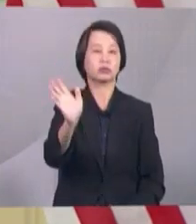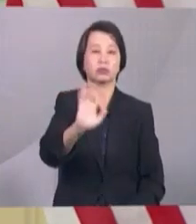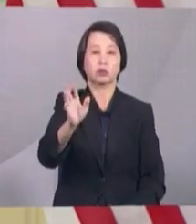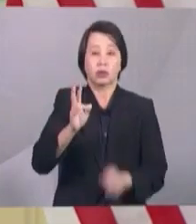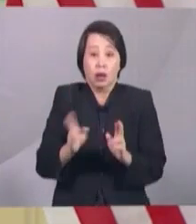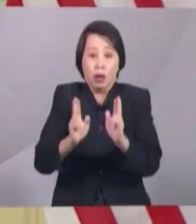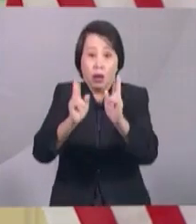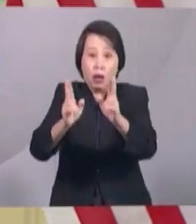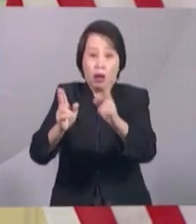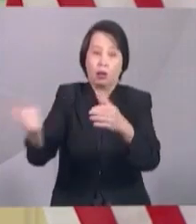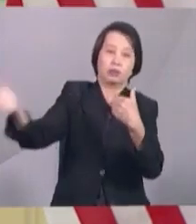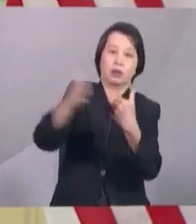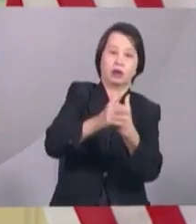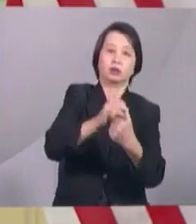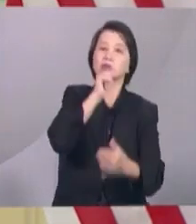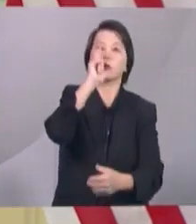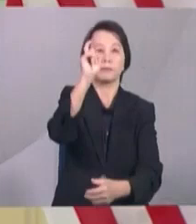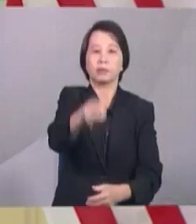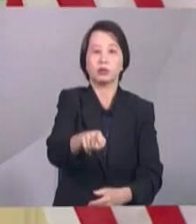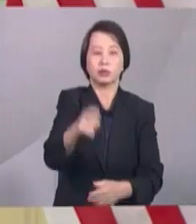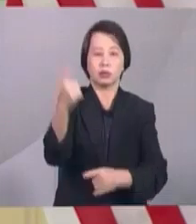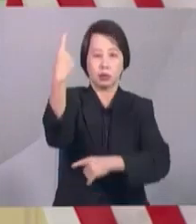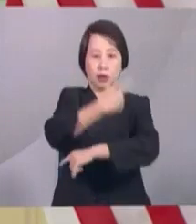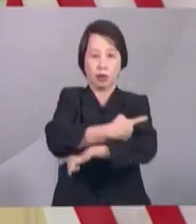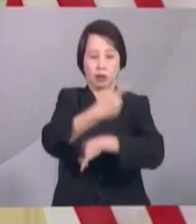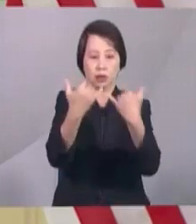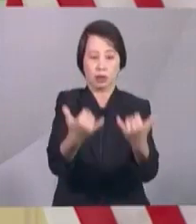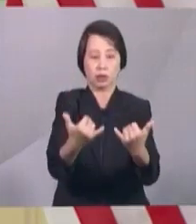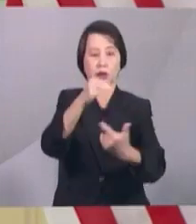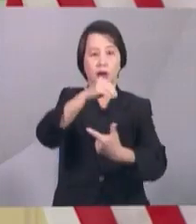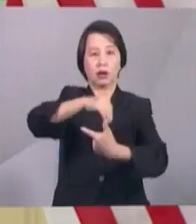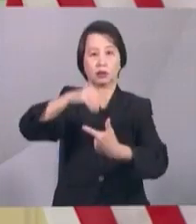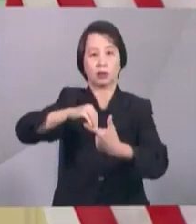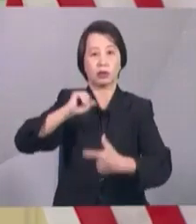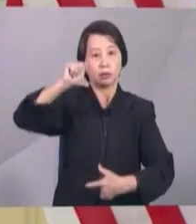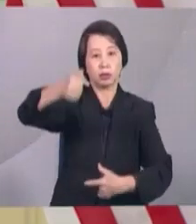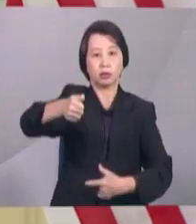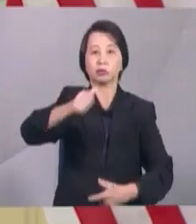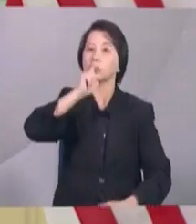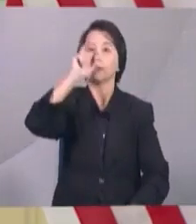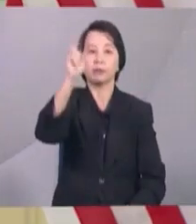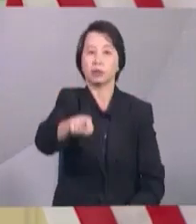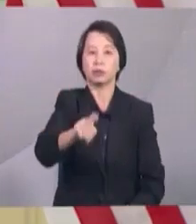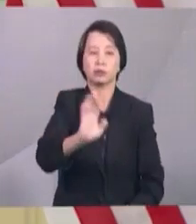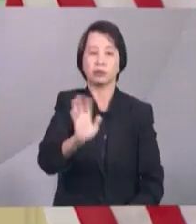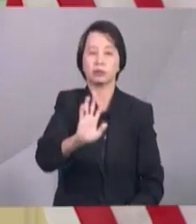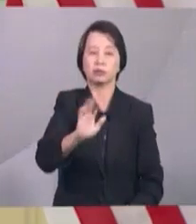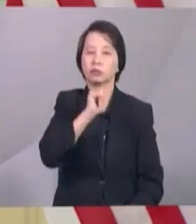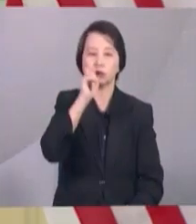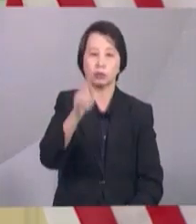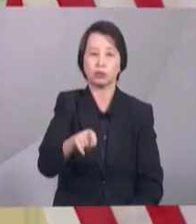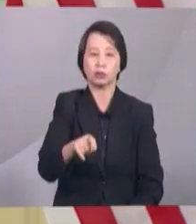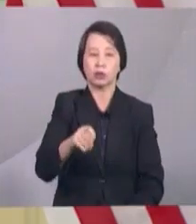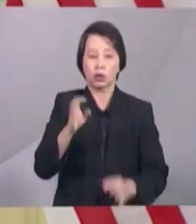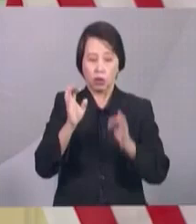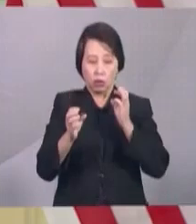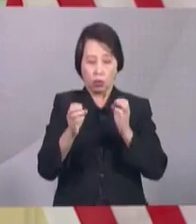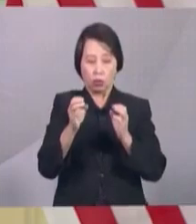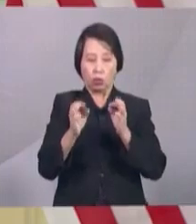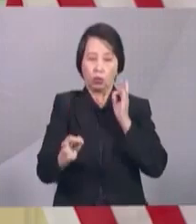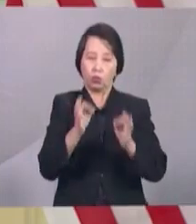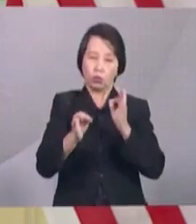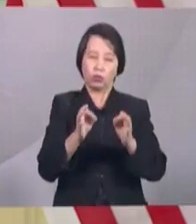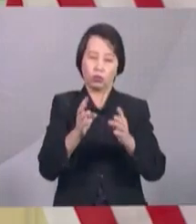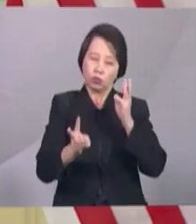rush untuk balik pada hari ini ataupun besok. Tak perlu. Walaupun pejabat telah pun